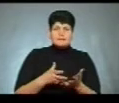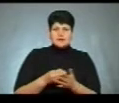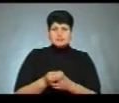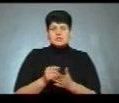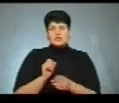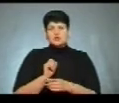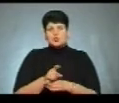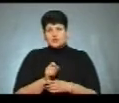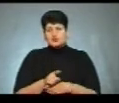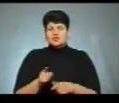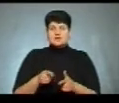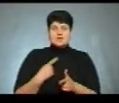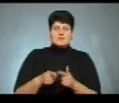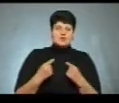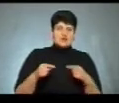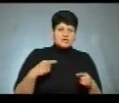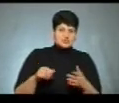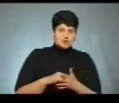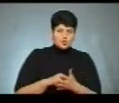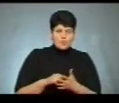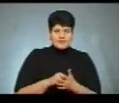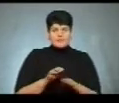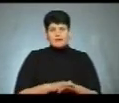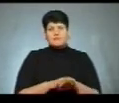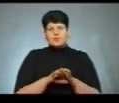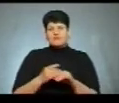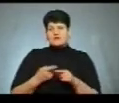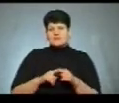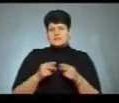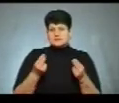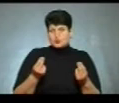або інші документи, які перераховані ці кошти, чи